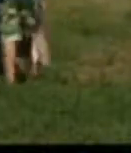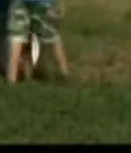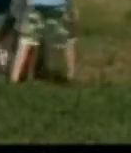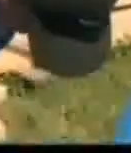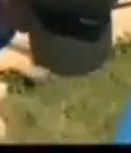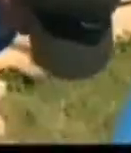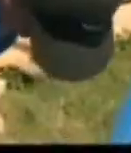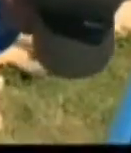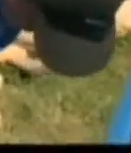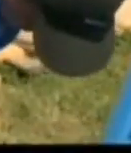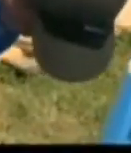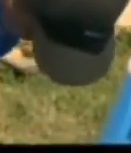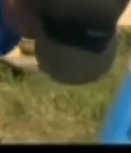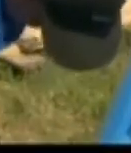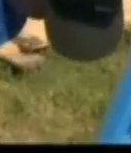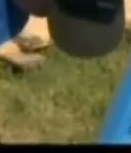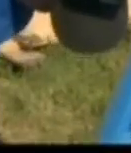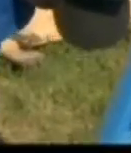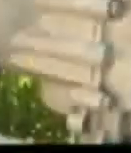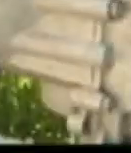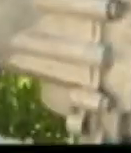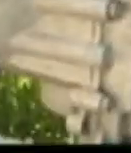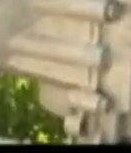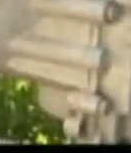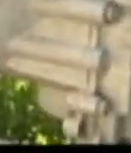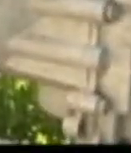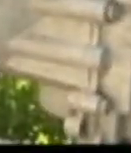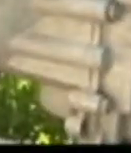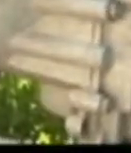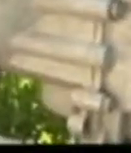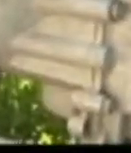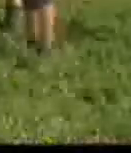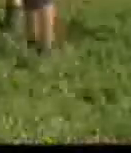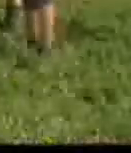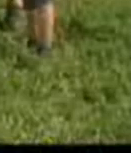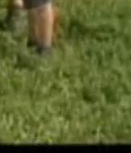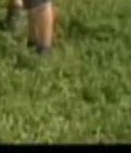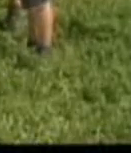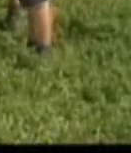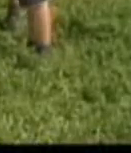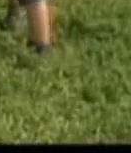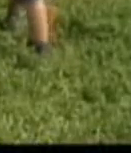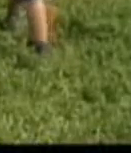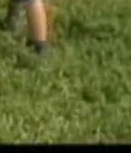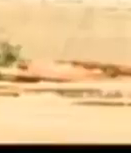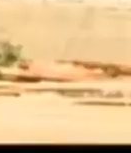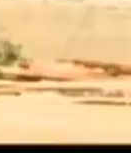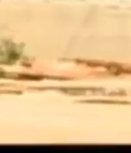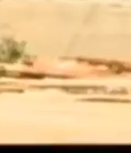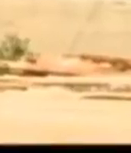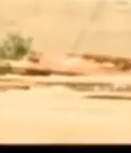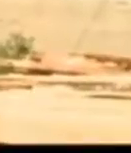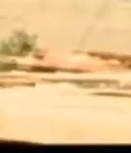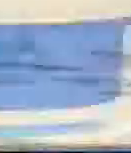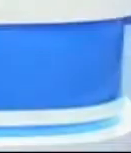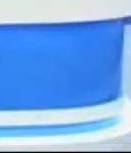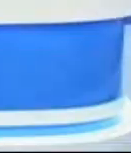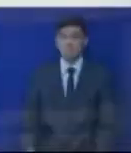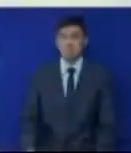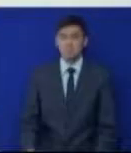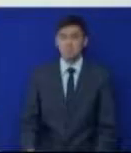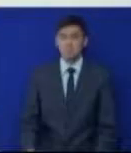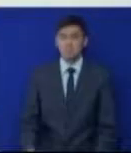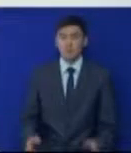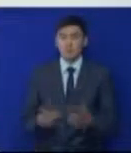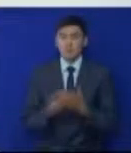Қолдан жасалған квадроцикл семейлік қарапайым көлік жөндеуші бір жылдың ішінде заманауи техника құрастырып шыққан.